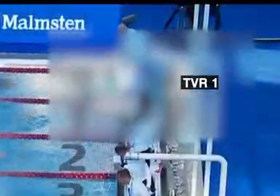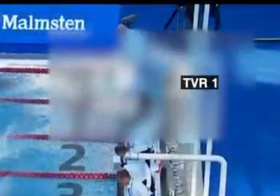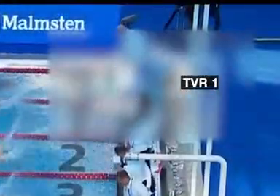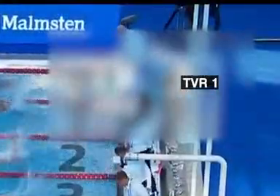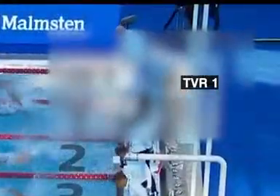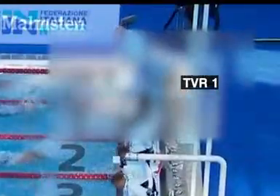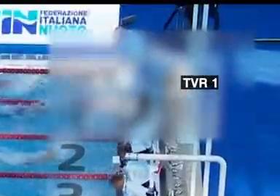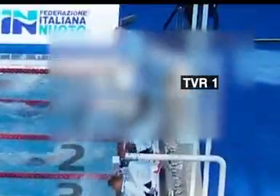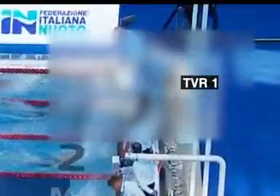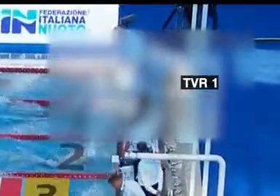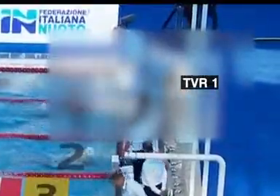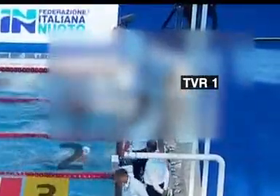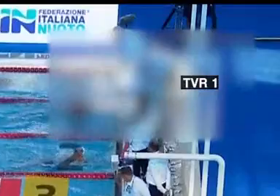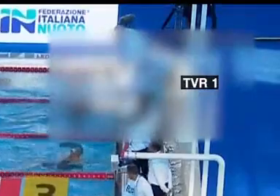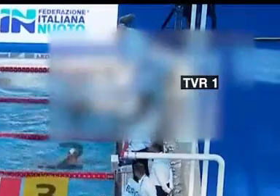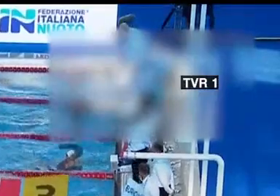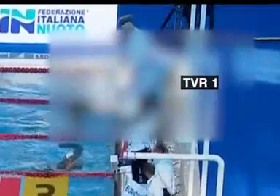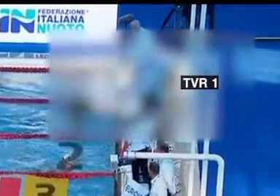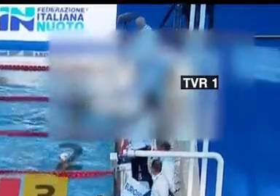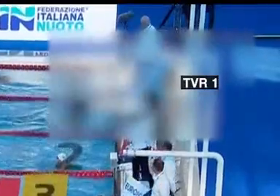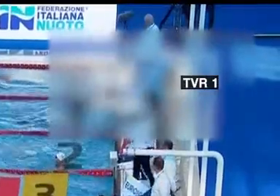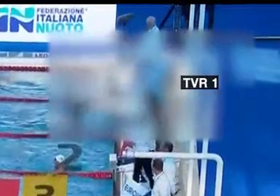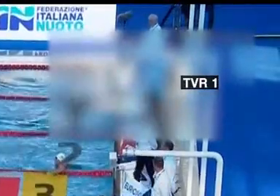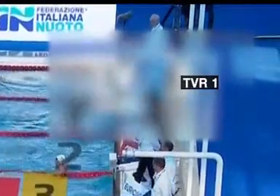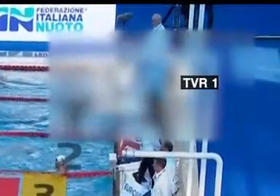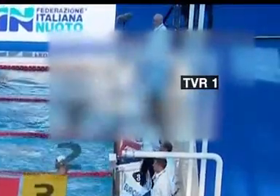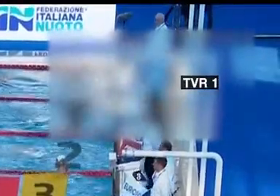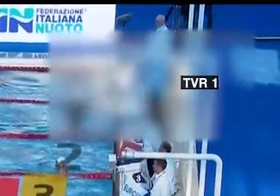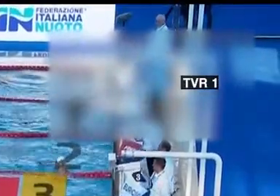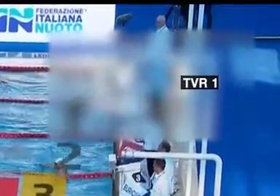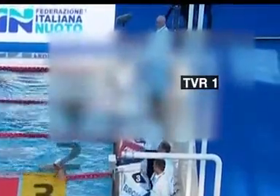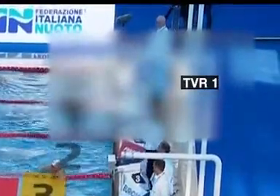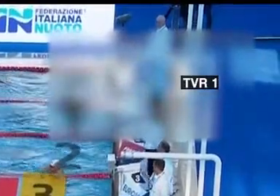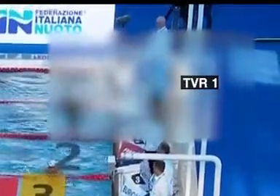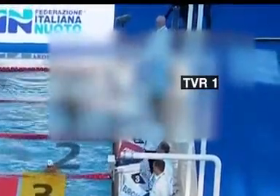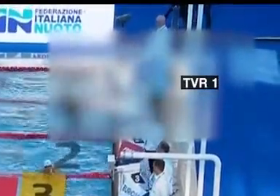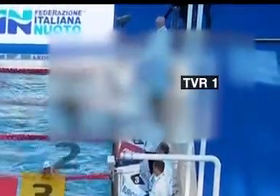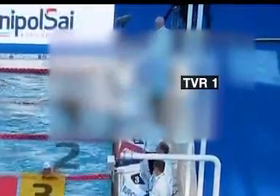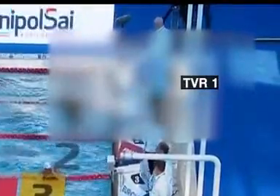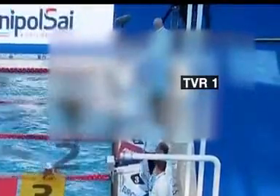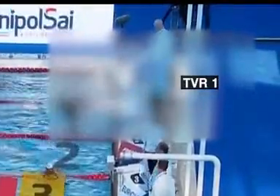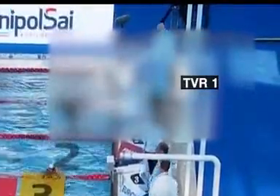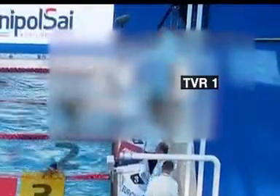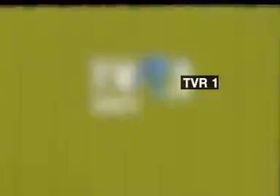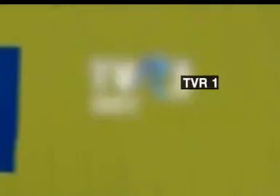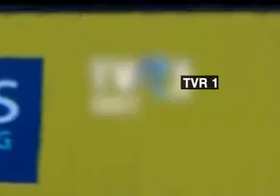David Popovici, aur! David Popovici! Campionul a reușit să termine cursa în